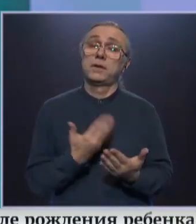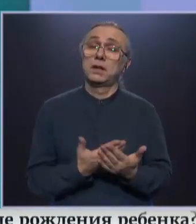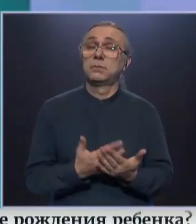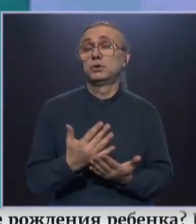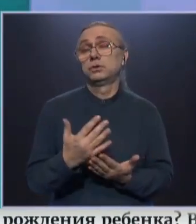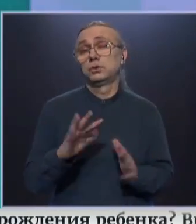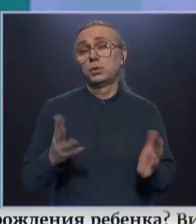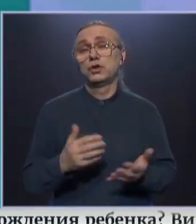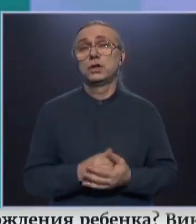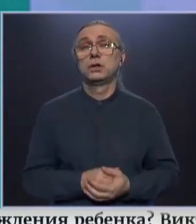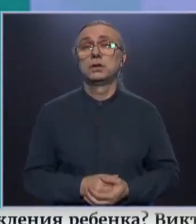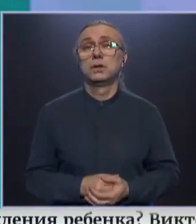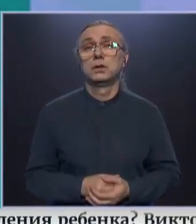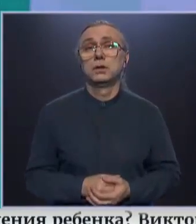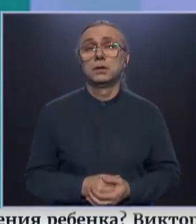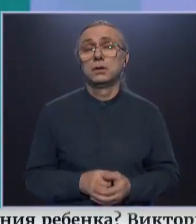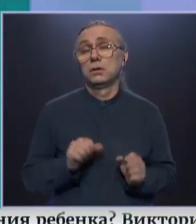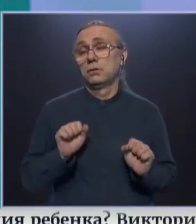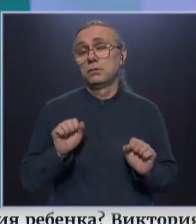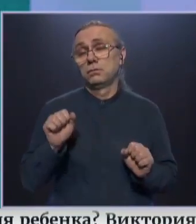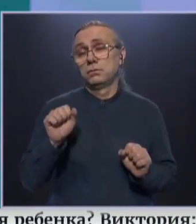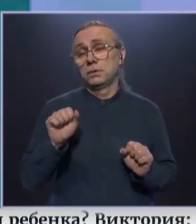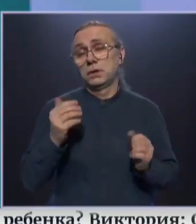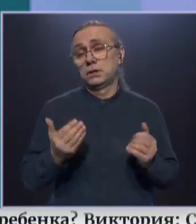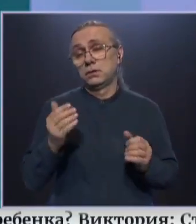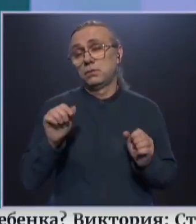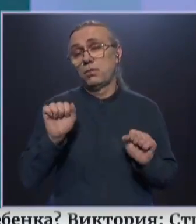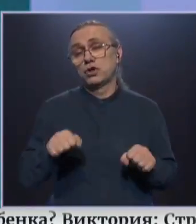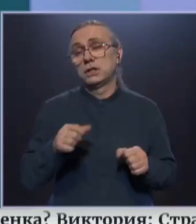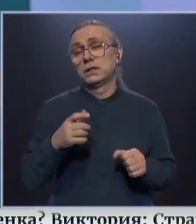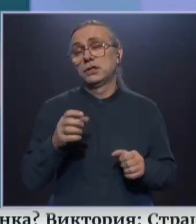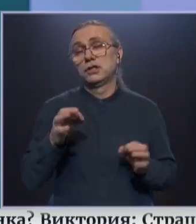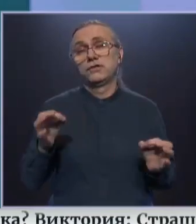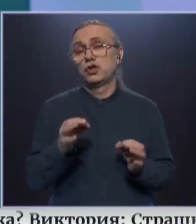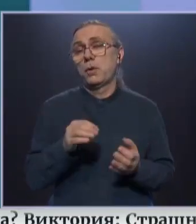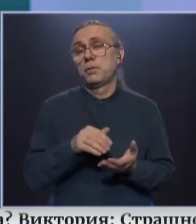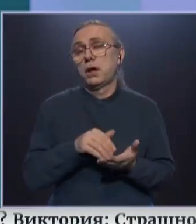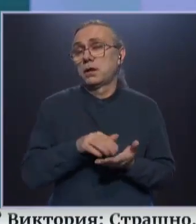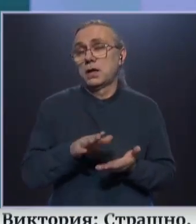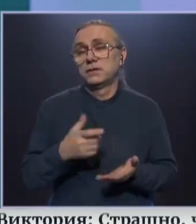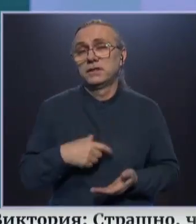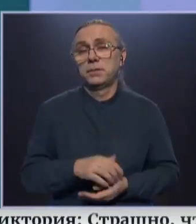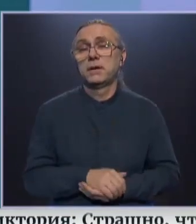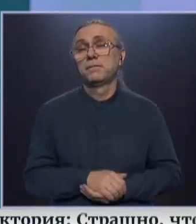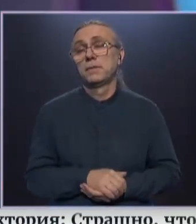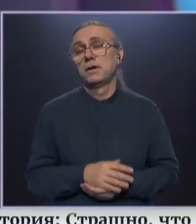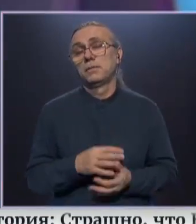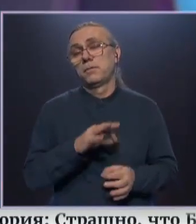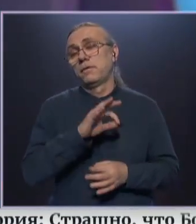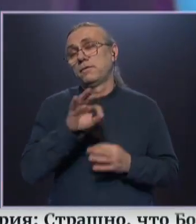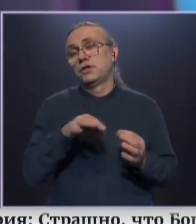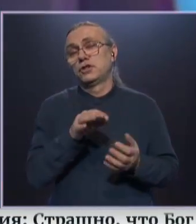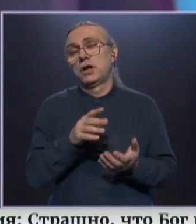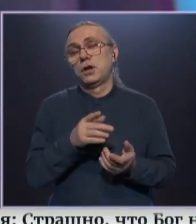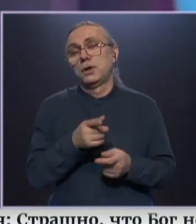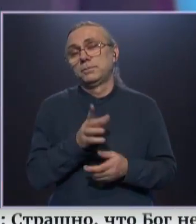что, он может себе ни в чем не отказывать, в лишние удочки там, или еще в чем-то, пожалуйста,